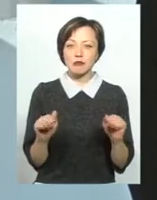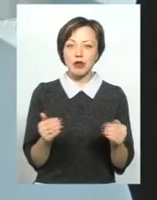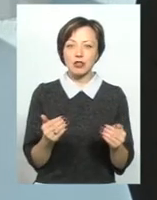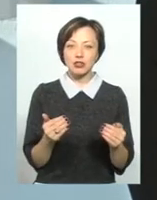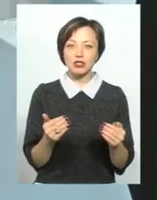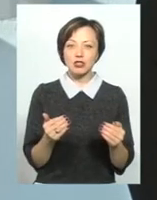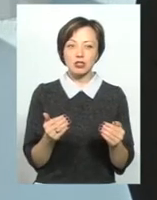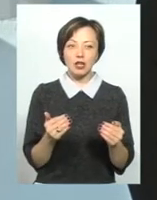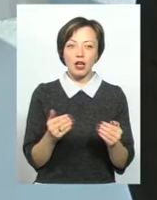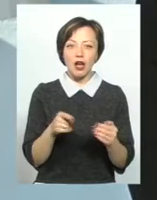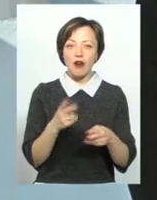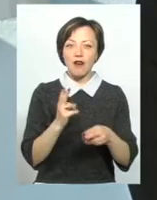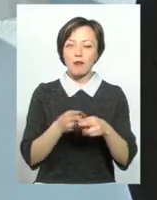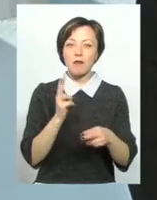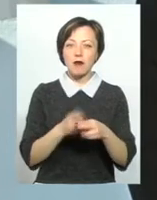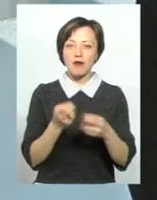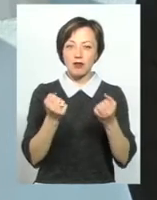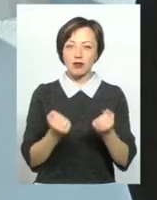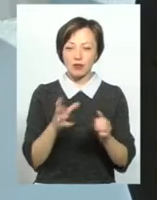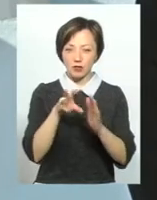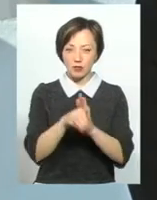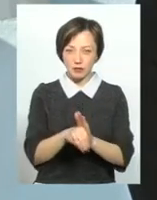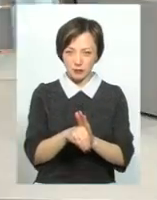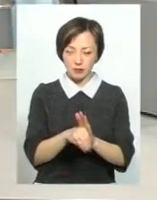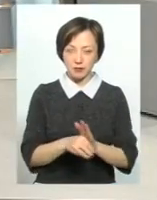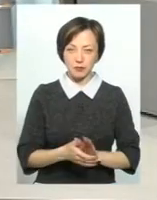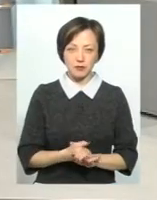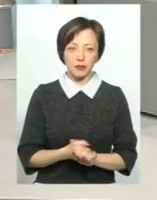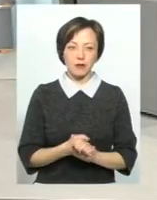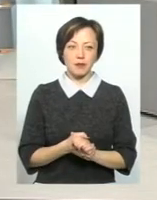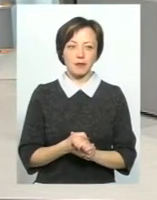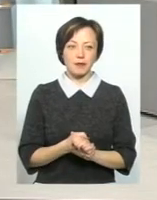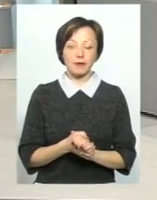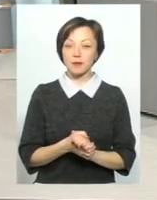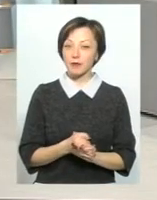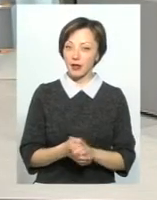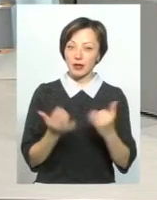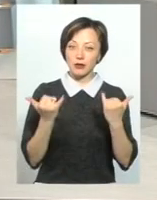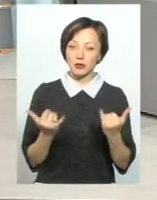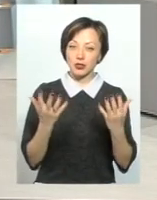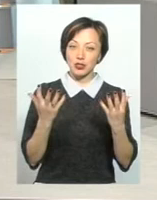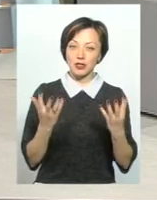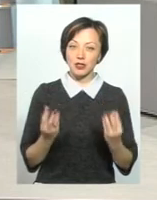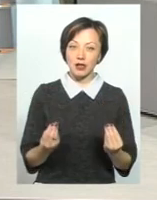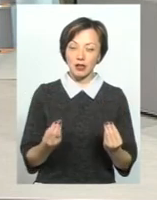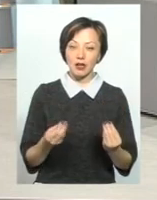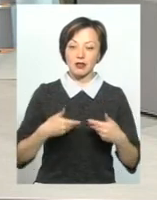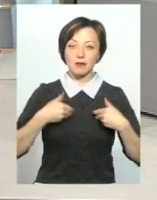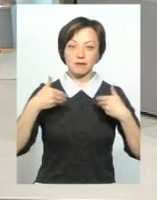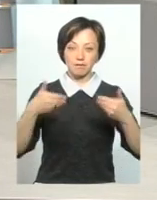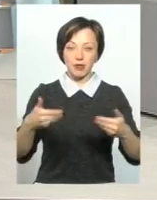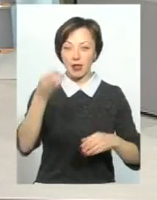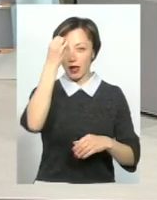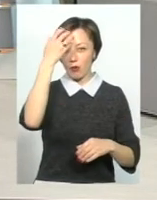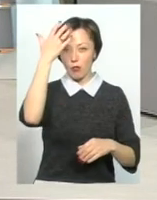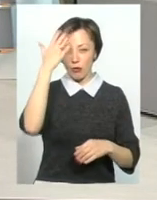надходження іонів важких металів і радіонуклідів за впливом регулятора росту рослин. І на сьогоднішній день ми отримали запрошення з